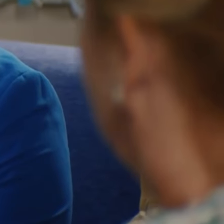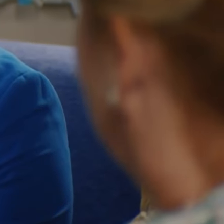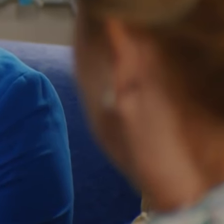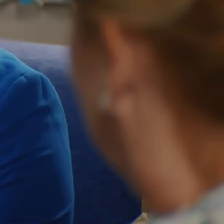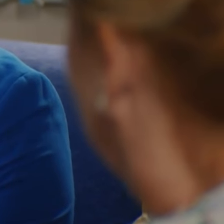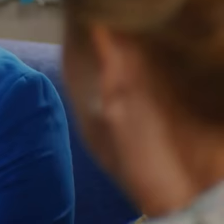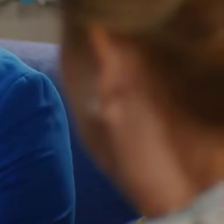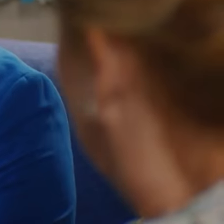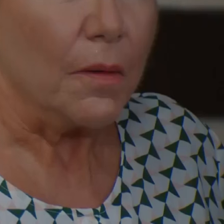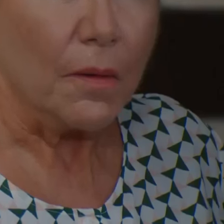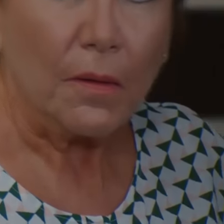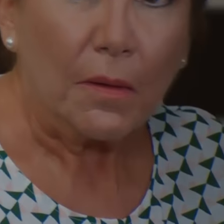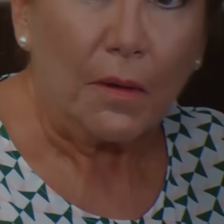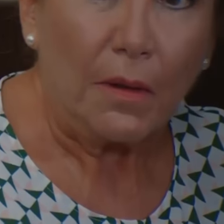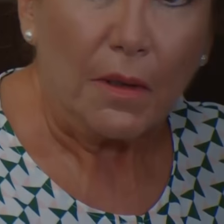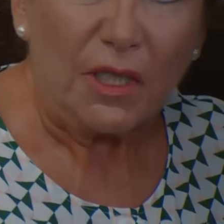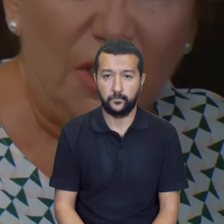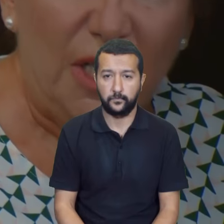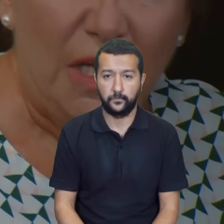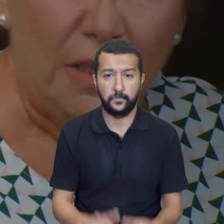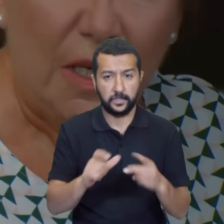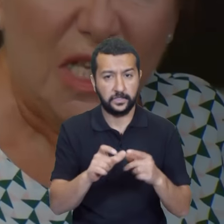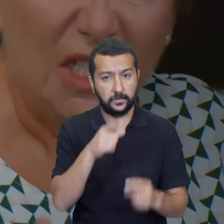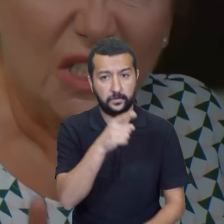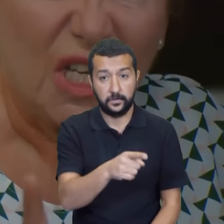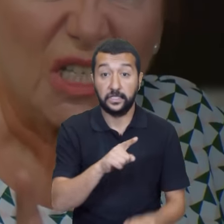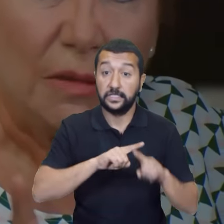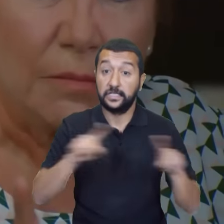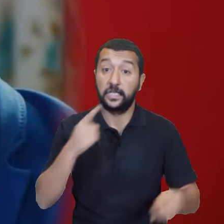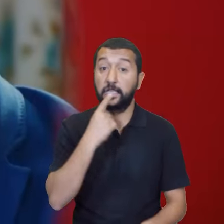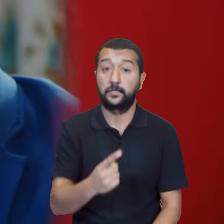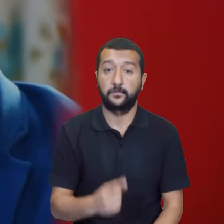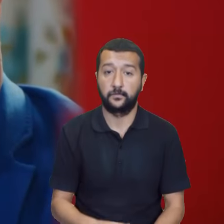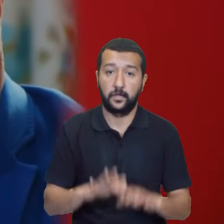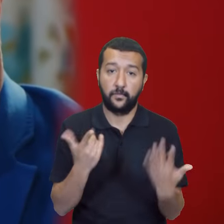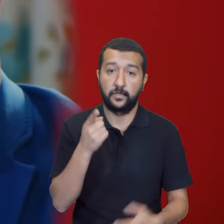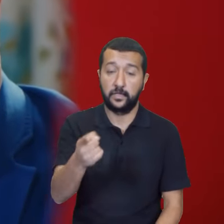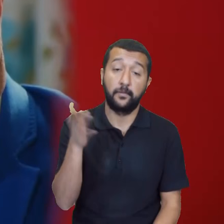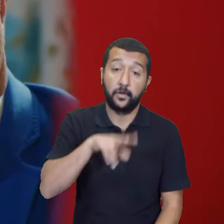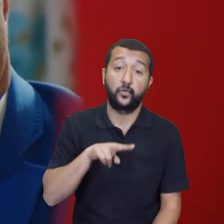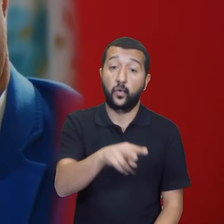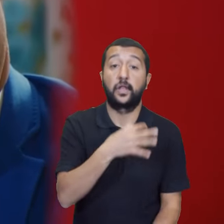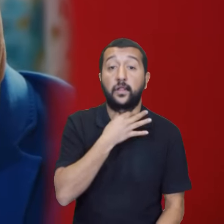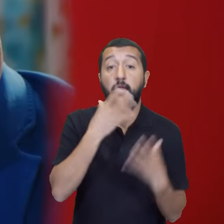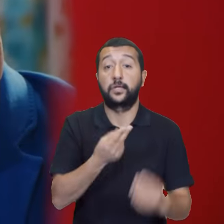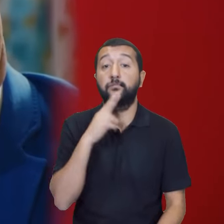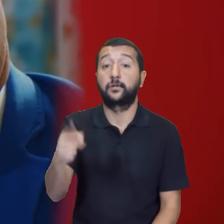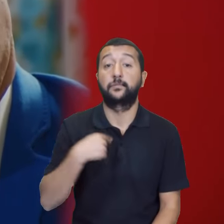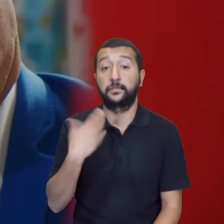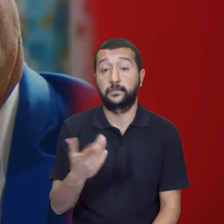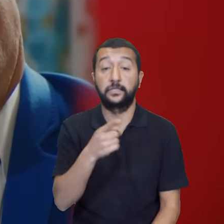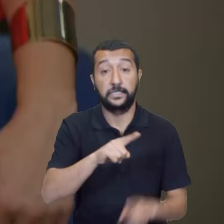Başının üzerinde sanal ampul yandı. Şener, sakın. Ama sen de başka bir yol bırakmıyorsun ki abla